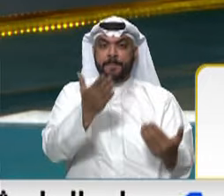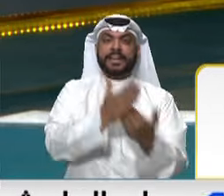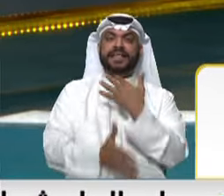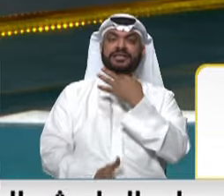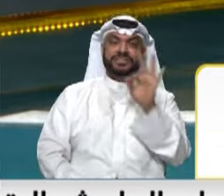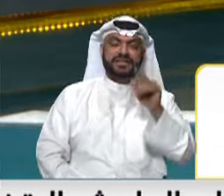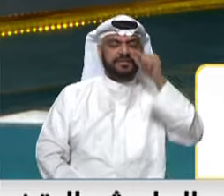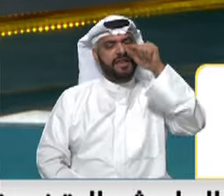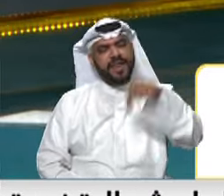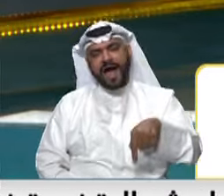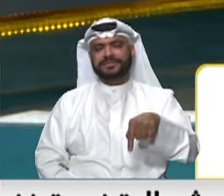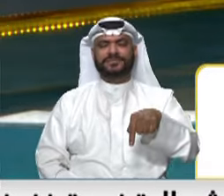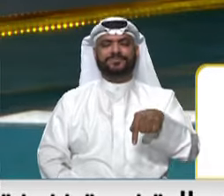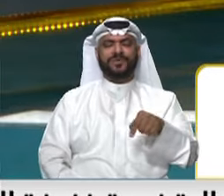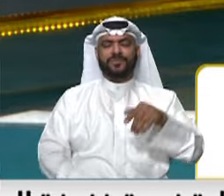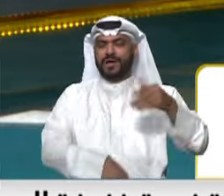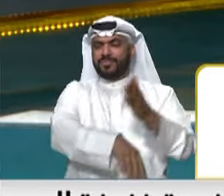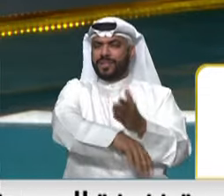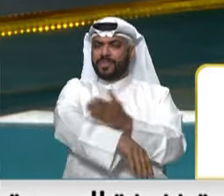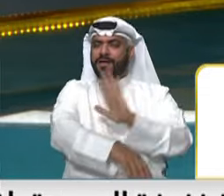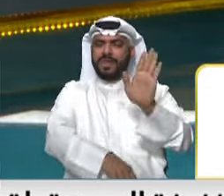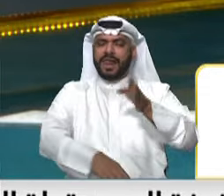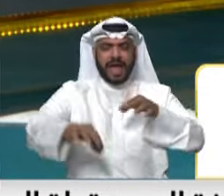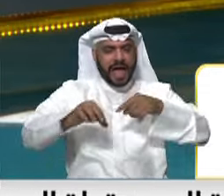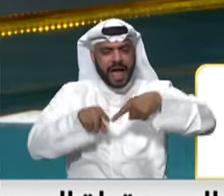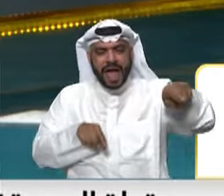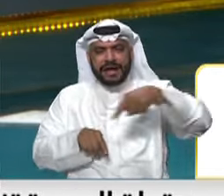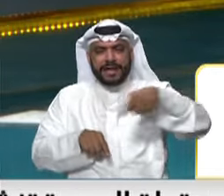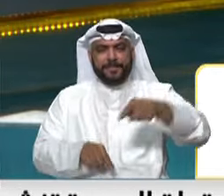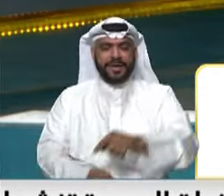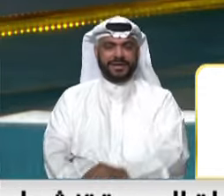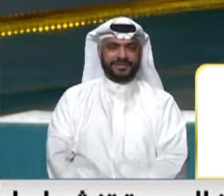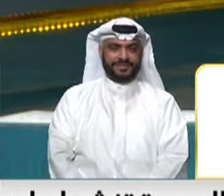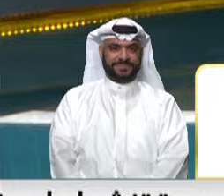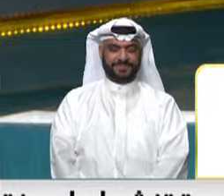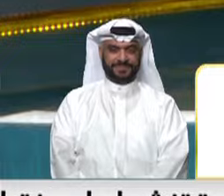الأساسية وخط الدفاع الأول في النظم الصحية.